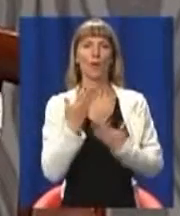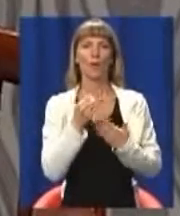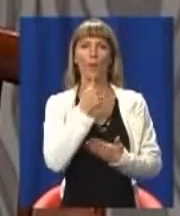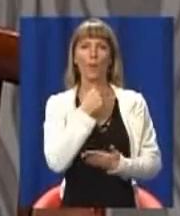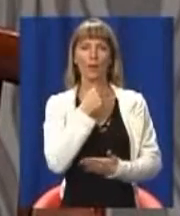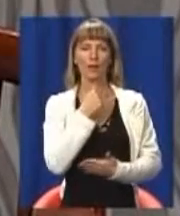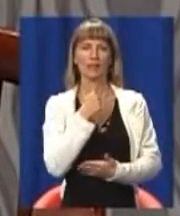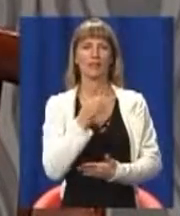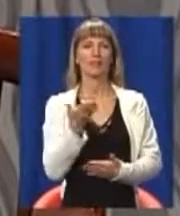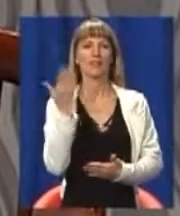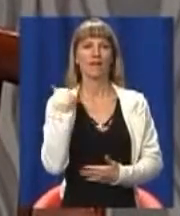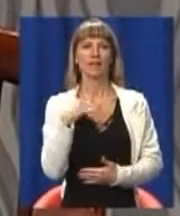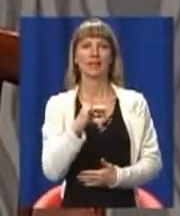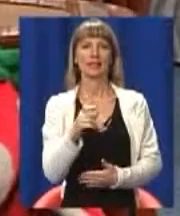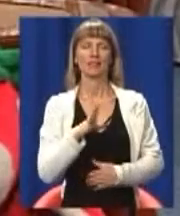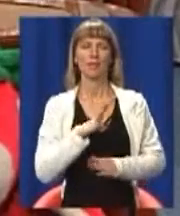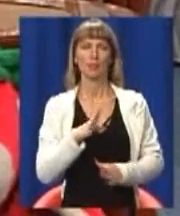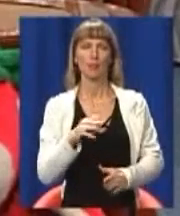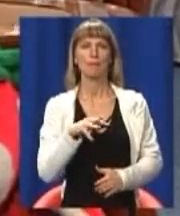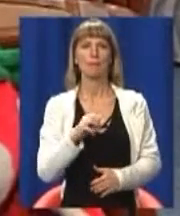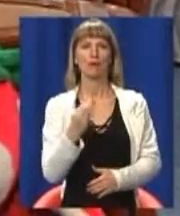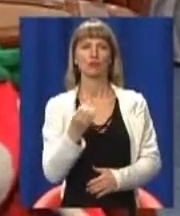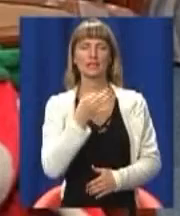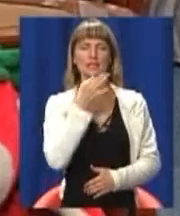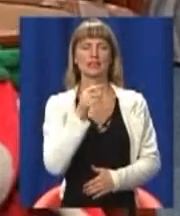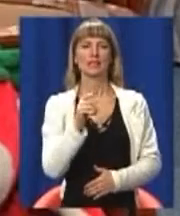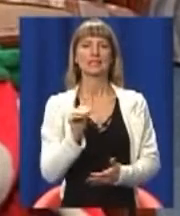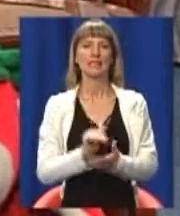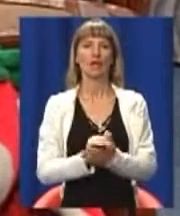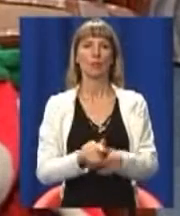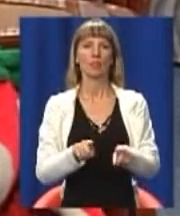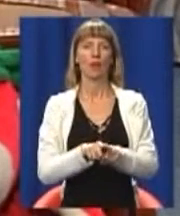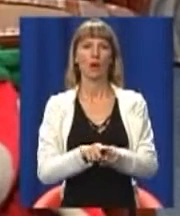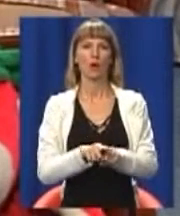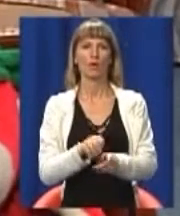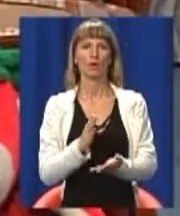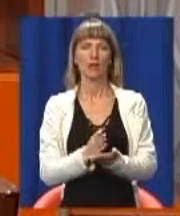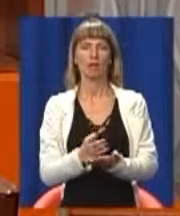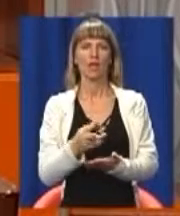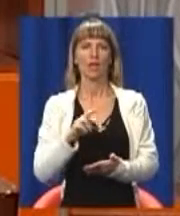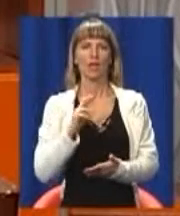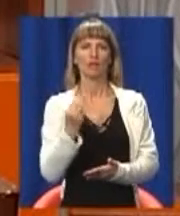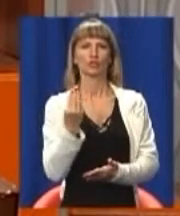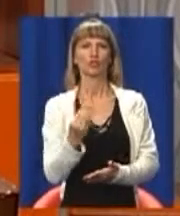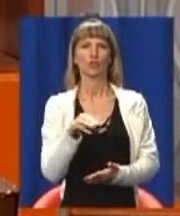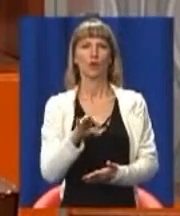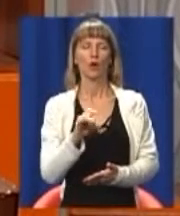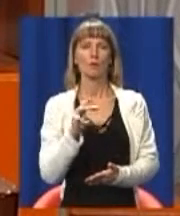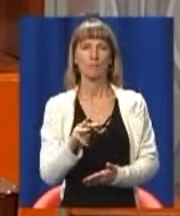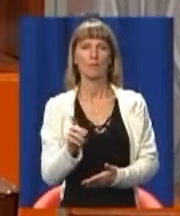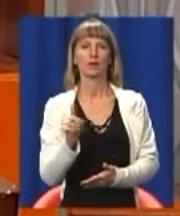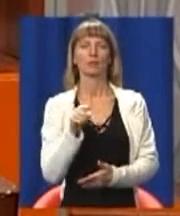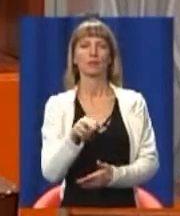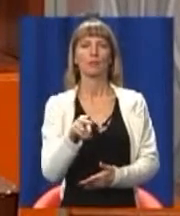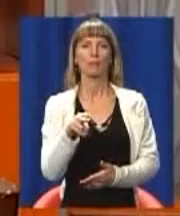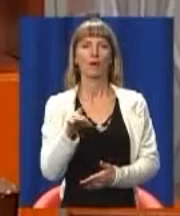давно їх не було. Маша, скажи, от ось тобі знайоме таке явище, як шторм? Конечно. А що ти про